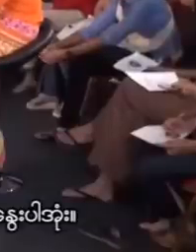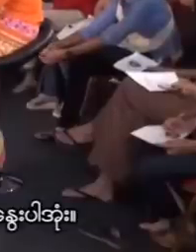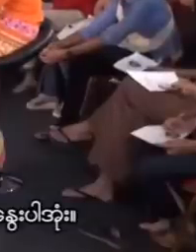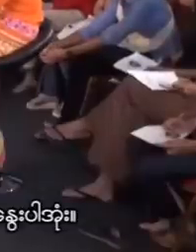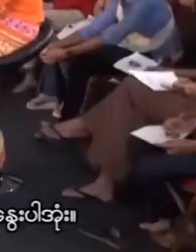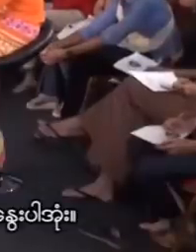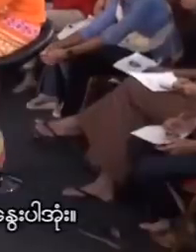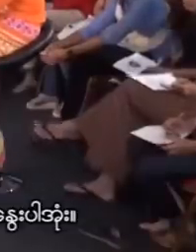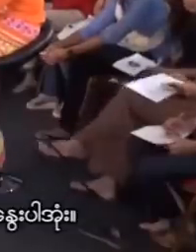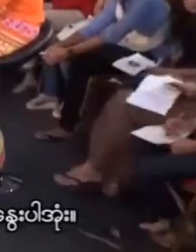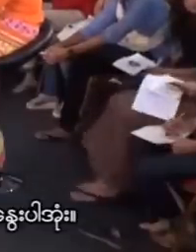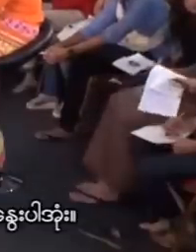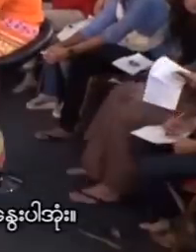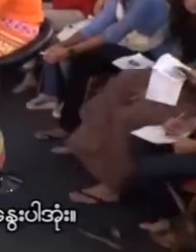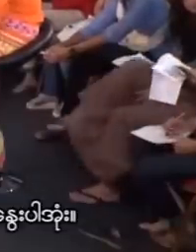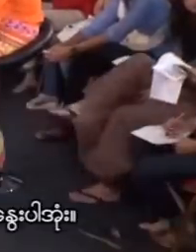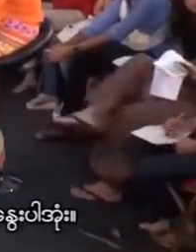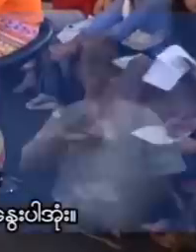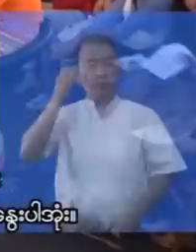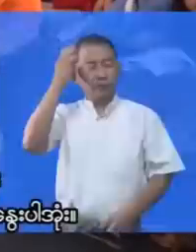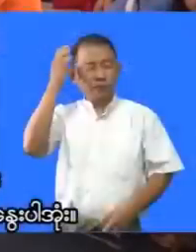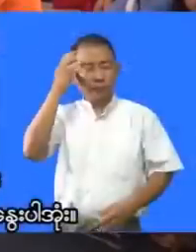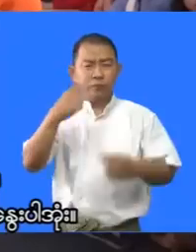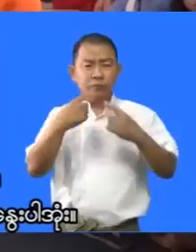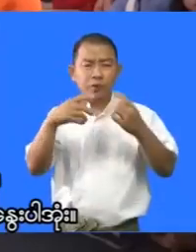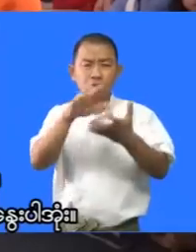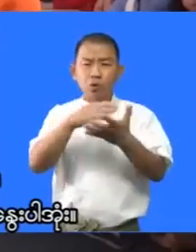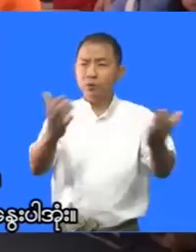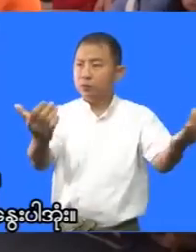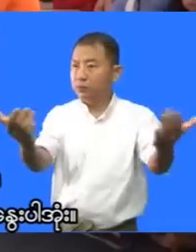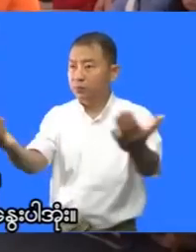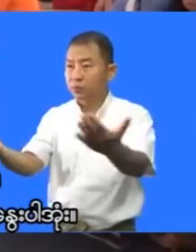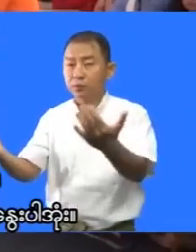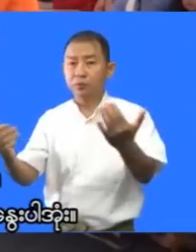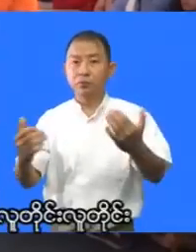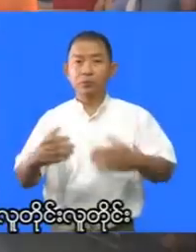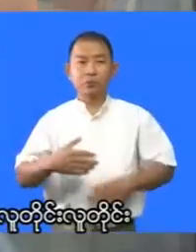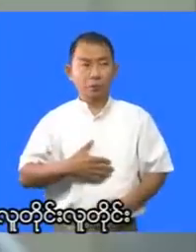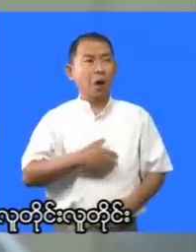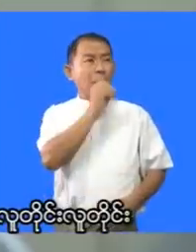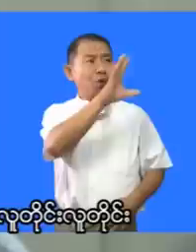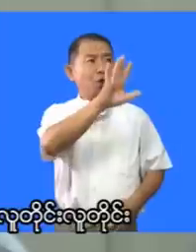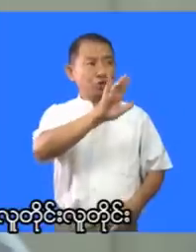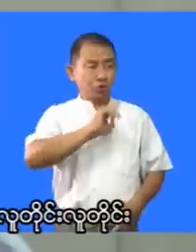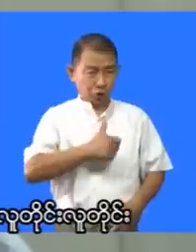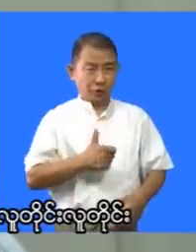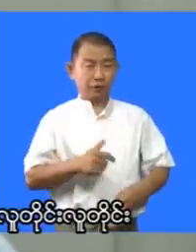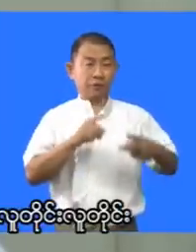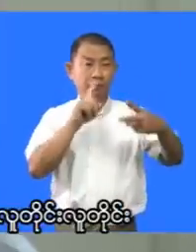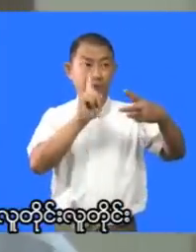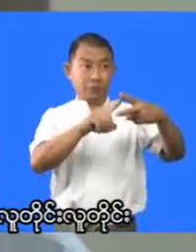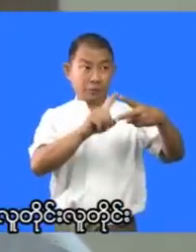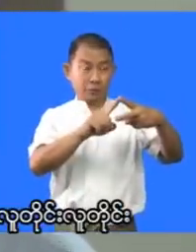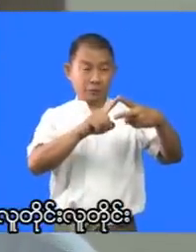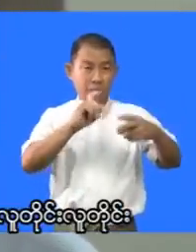ဆွေးနွေးစရာလေးတွေဟုတ်ကဲ့ကျွန်တော်တို့လိုစင်သားရေးကြည့်တဲ့စင်သားစရာလေးကြံလဲဆွေးနွေးပါဦ းကျွန်တော်တစ်ချက်တစ်ချက်ကတော့